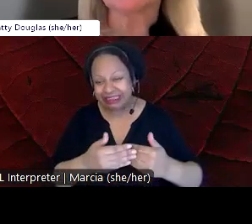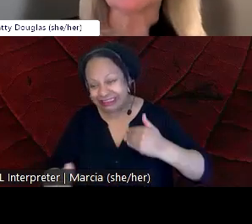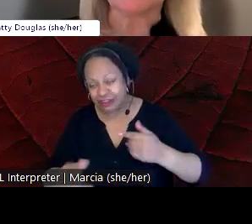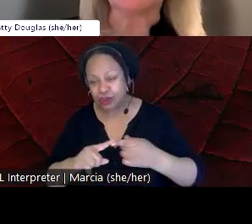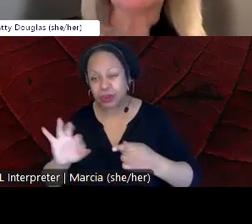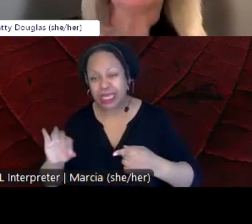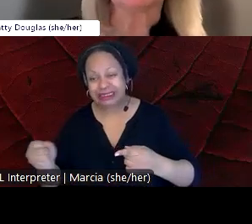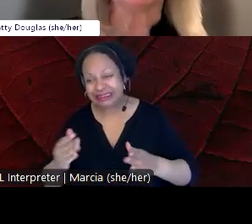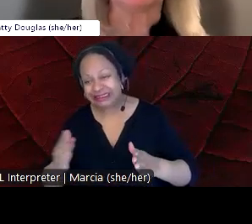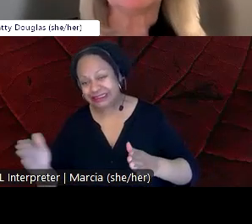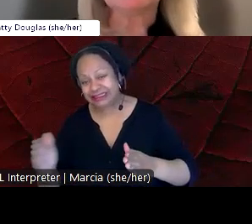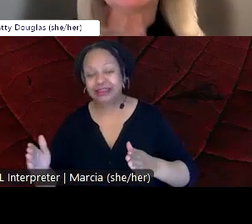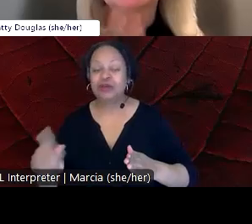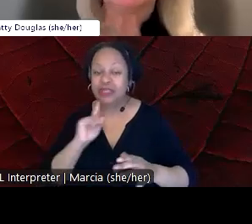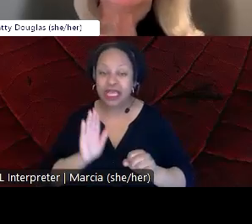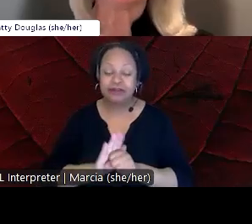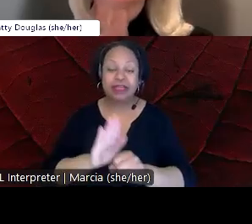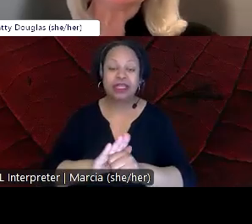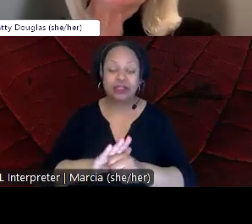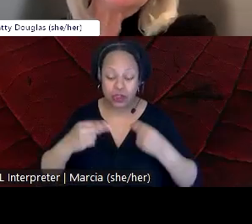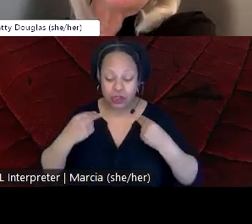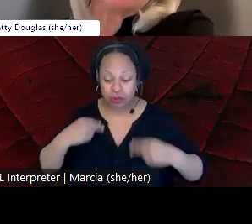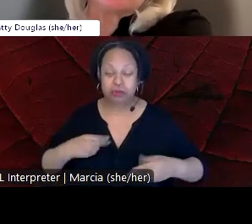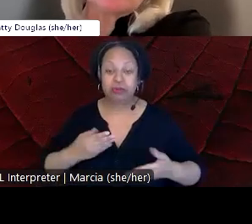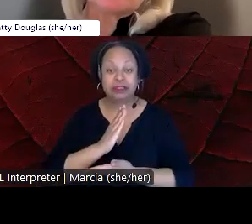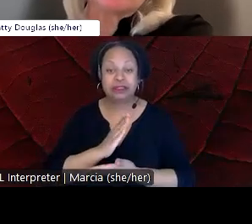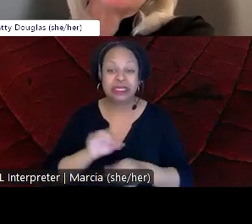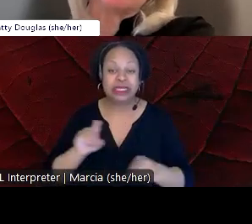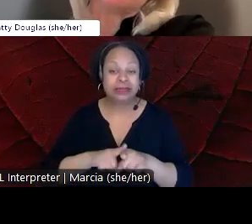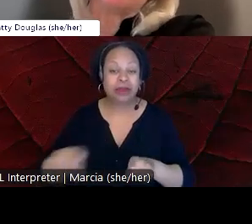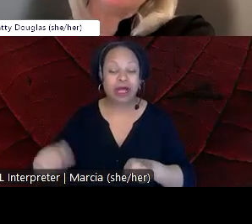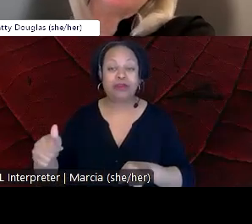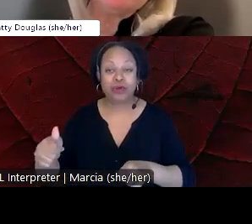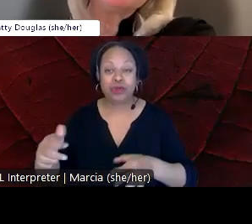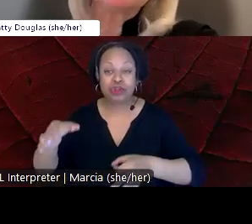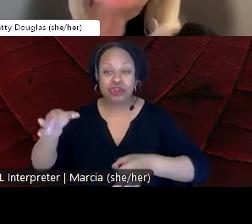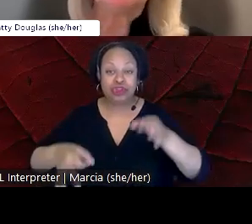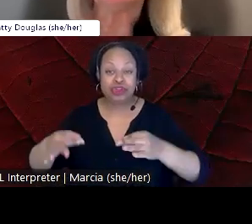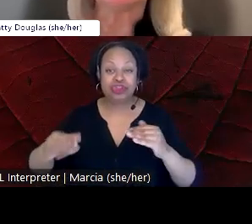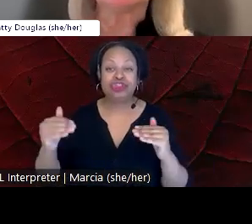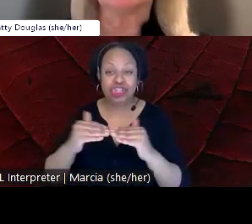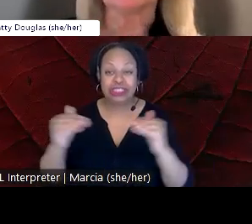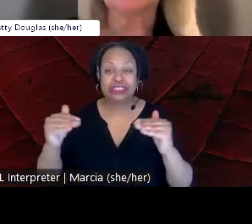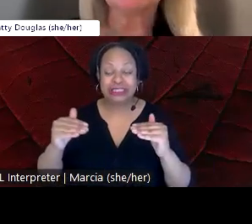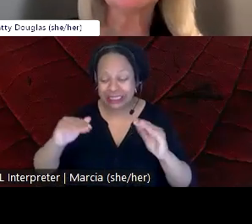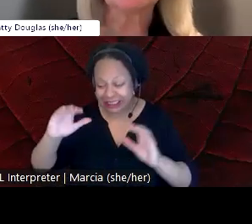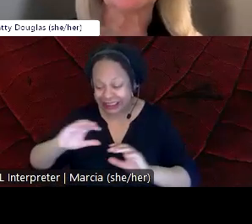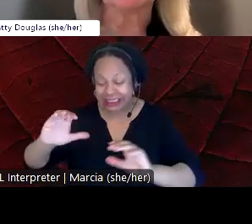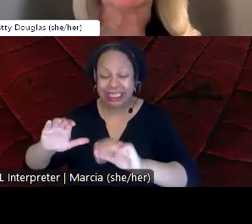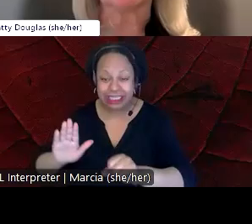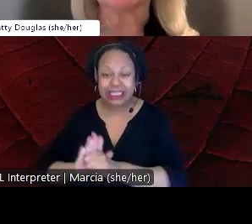début 90. Et ce mouvement préconise les droits de la personne. C'est semblable comme d'autres mouvements qui cherchent leur